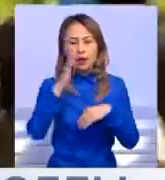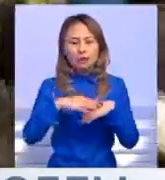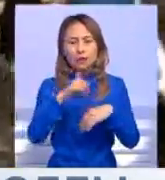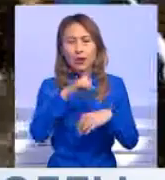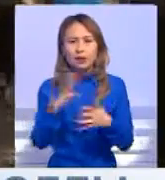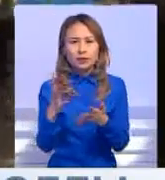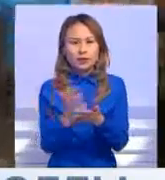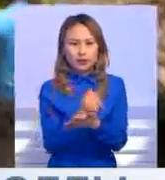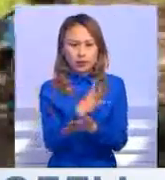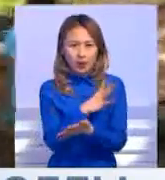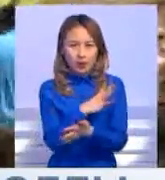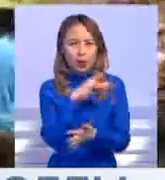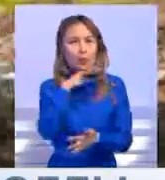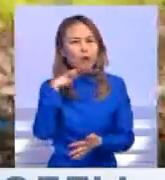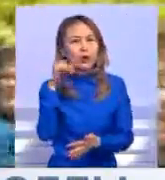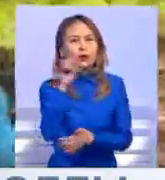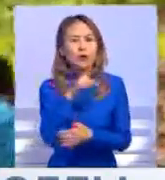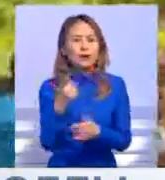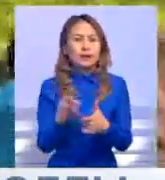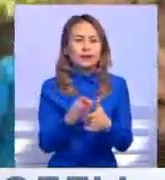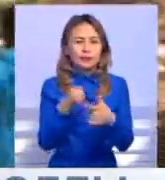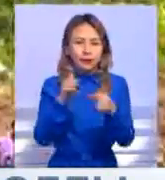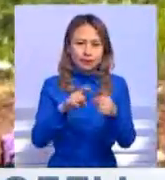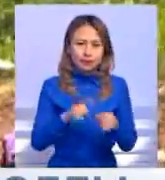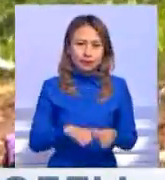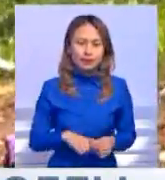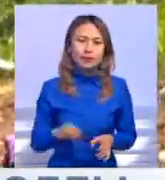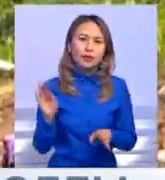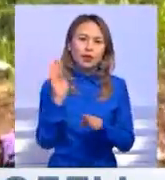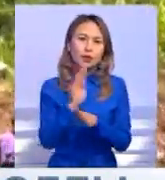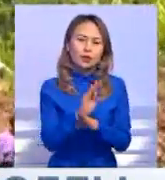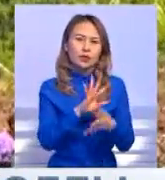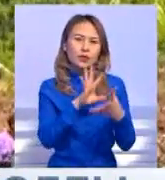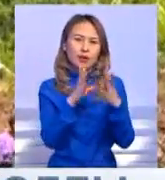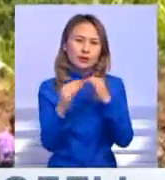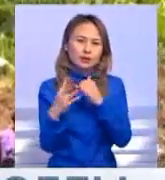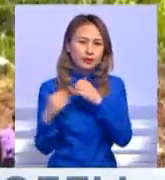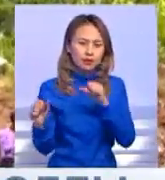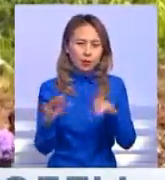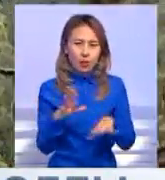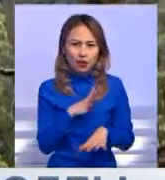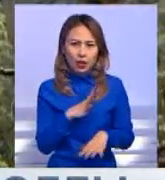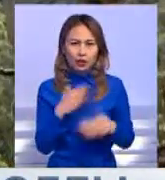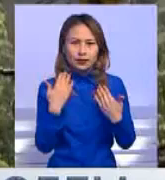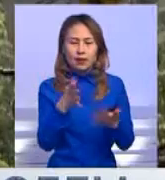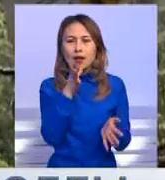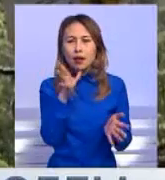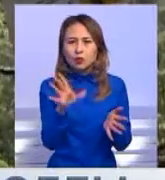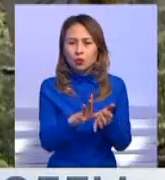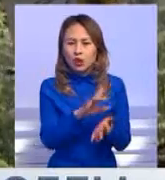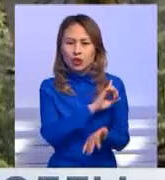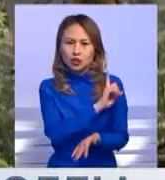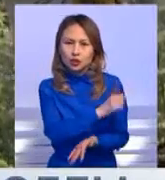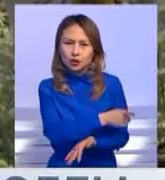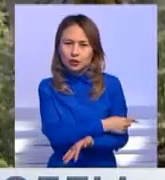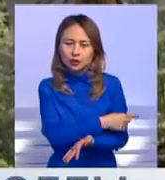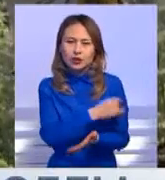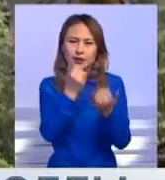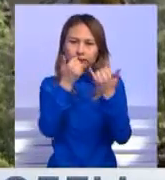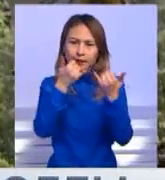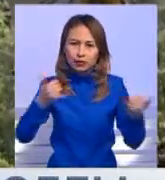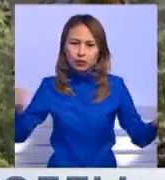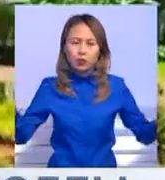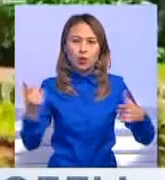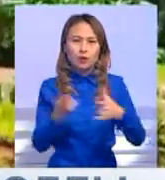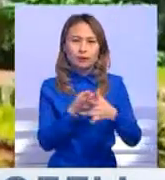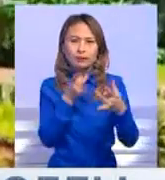Алғашқы зілзаладан кейін тағы көптеген шағын дүмпу тіркеліп, аймаққа едәуір залалын тигізді. Кей өңірлер электр қуаты